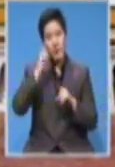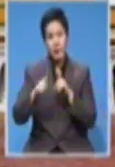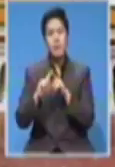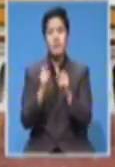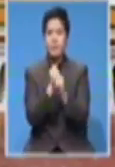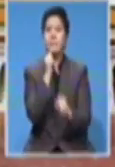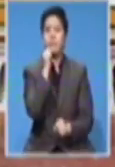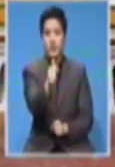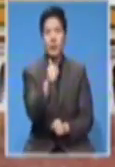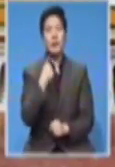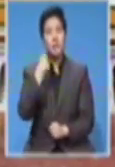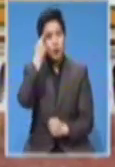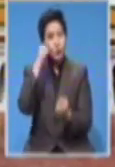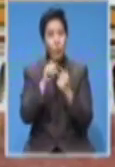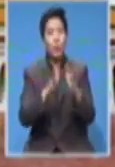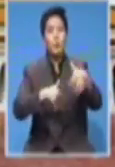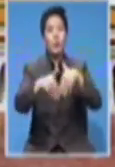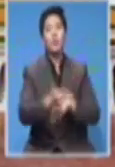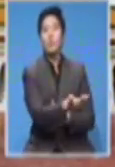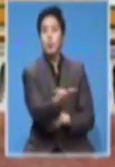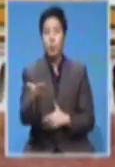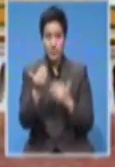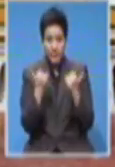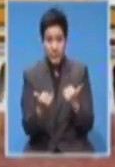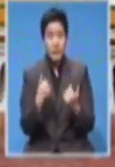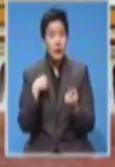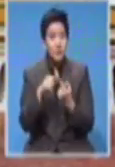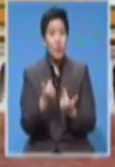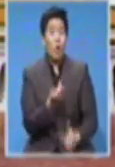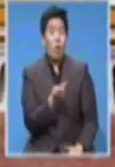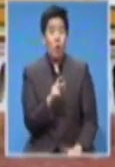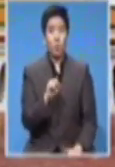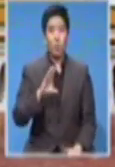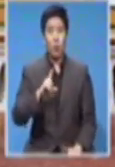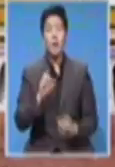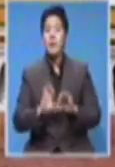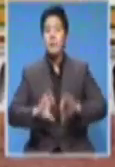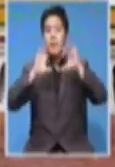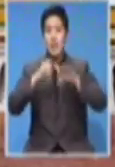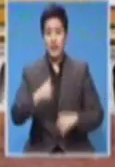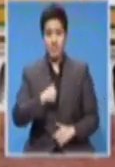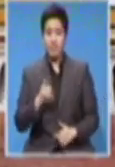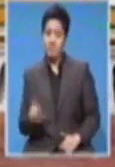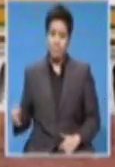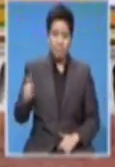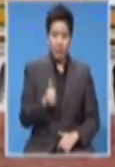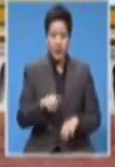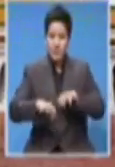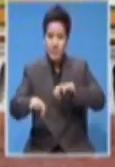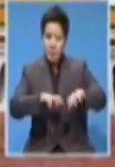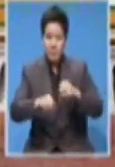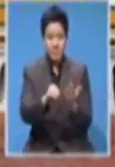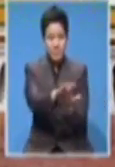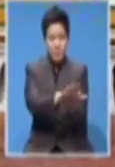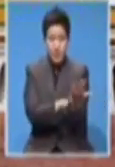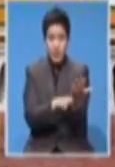ครับทั้งนี้ก็ขึ้นอยู่กับพี่น้องประชาชนทุกคนการที่คสช.หรือรัฐบาลนี้เข้ามาบริหารครั้งนี้เราน่